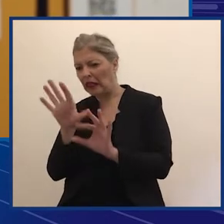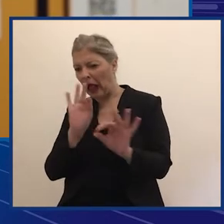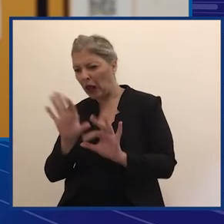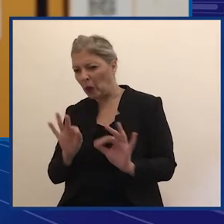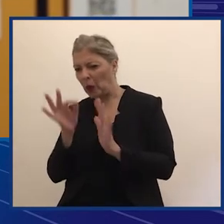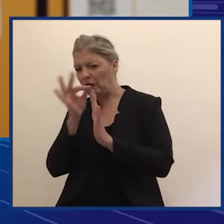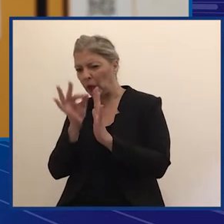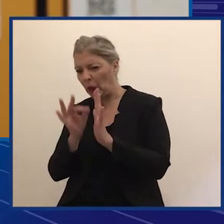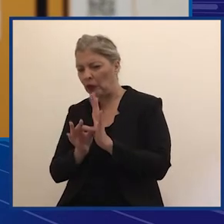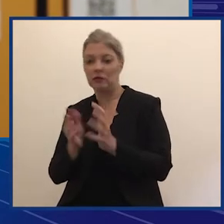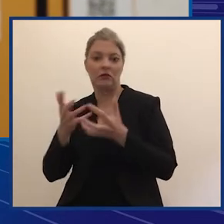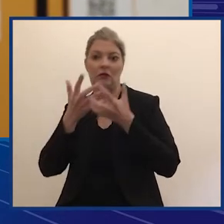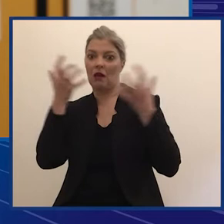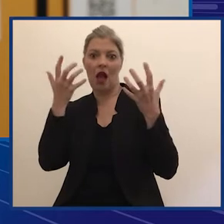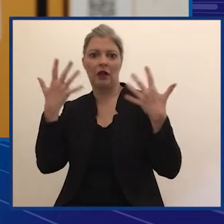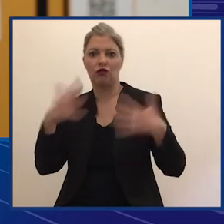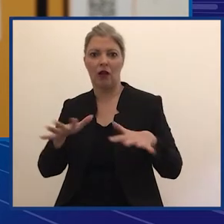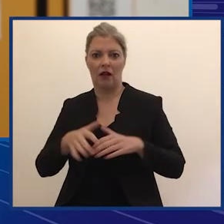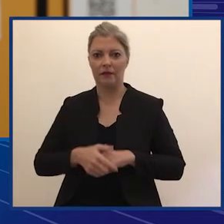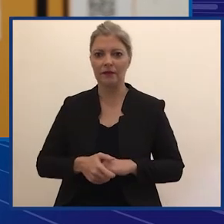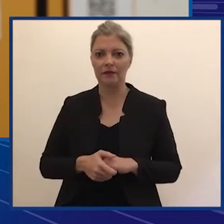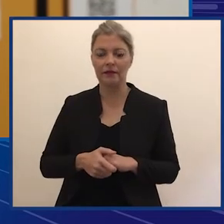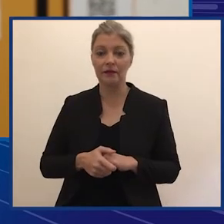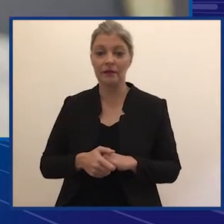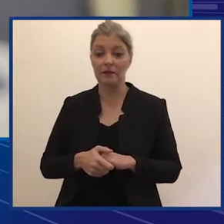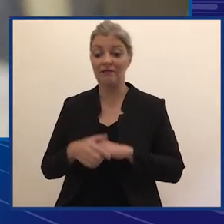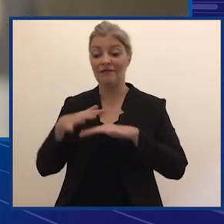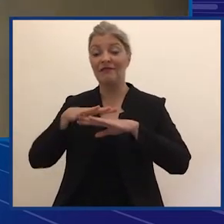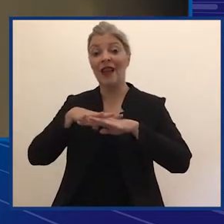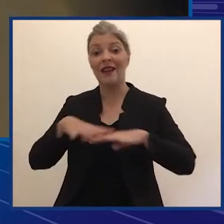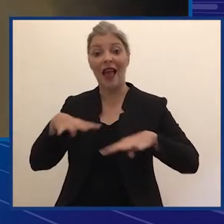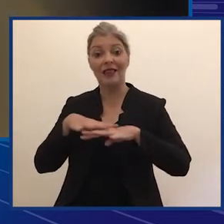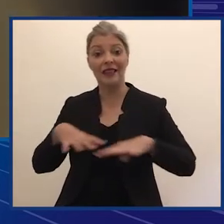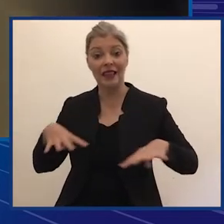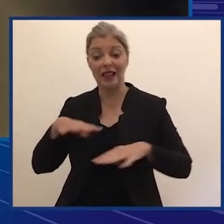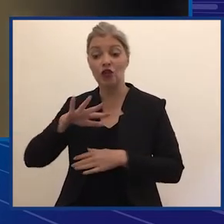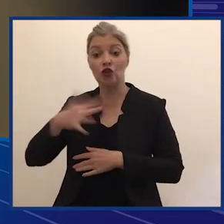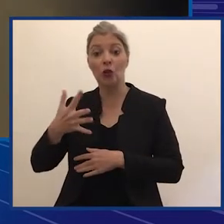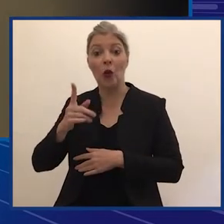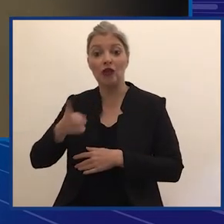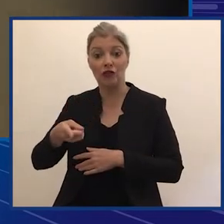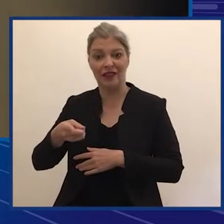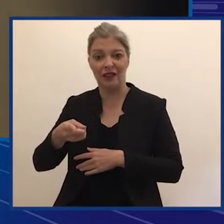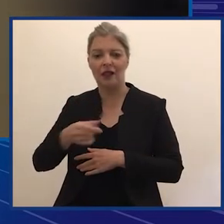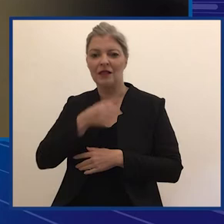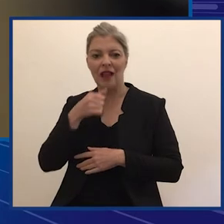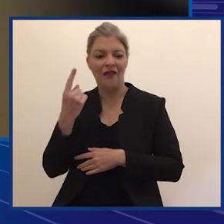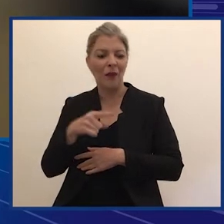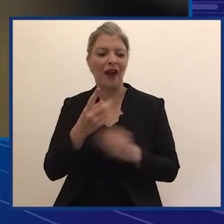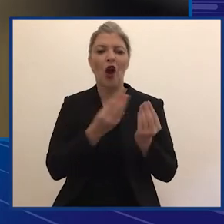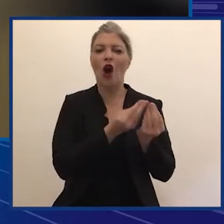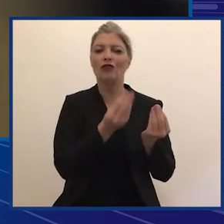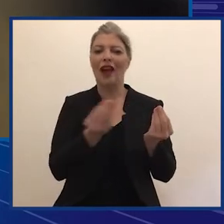però alcune tendenze sono già ben chiare. Le reti 5G erano nate per andare a connettere gli